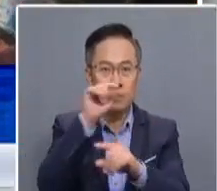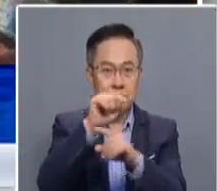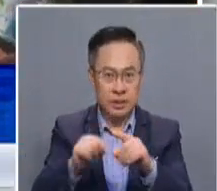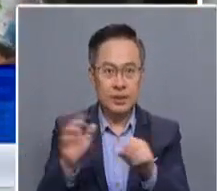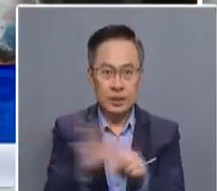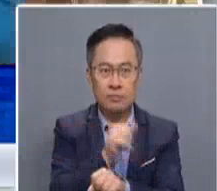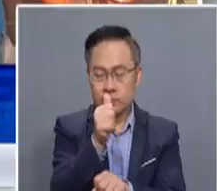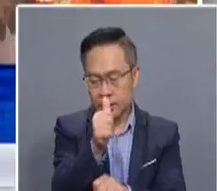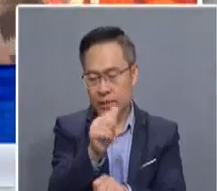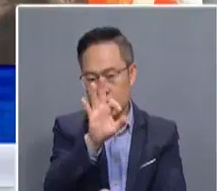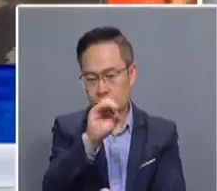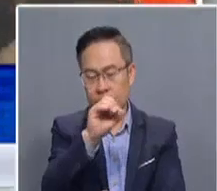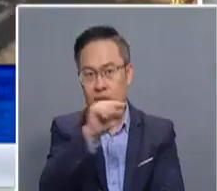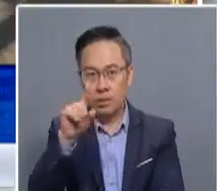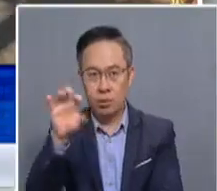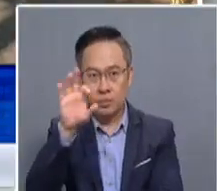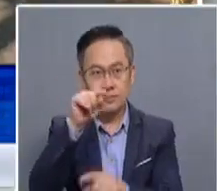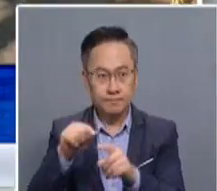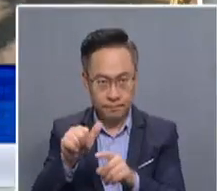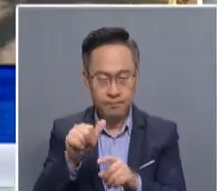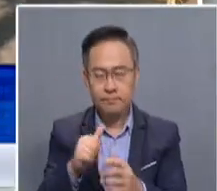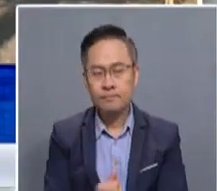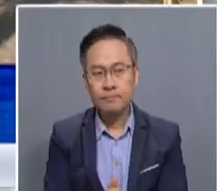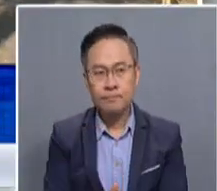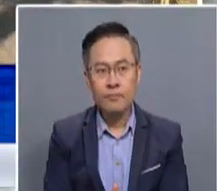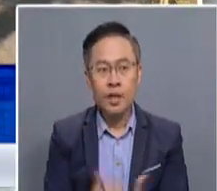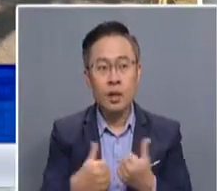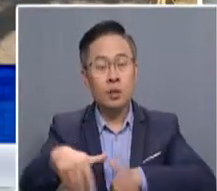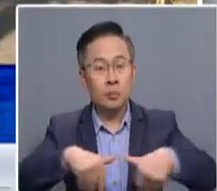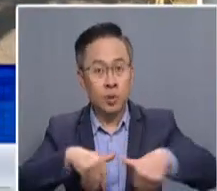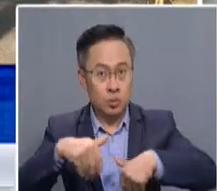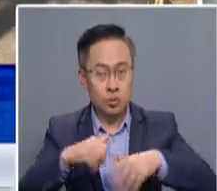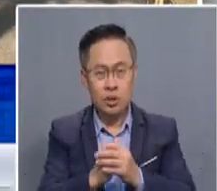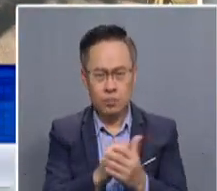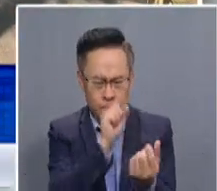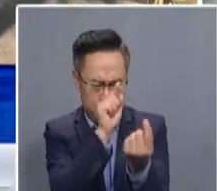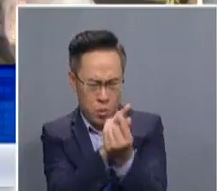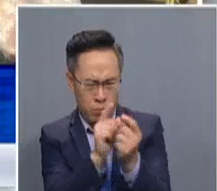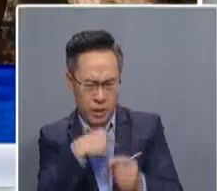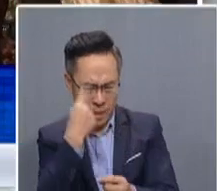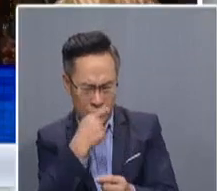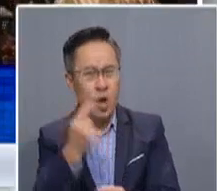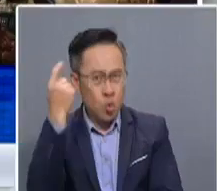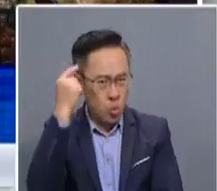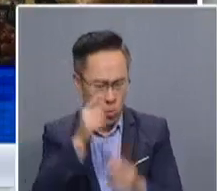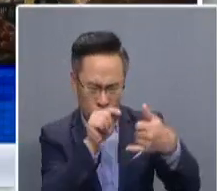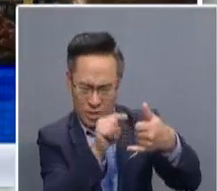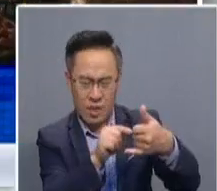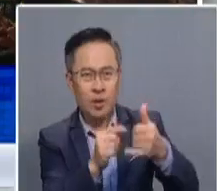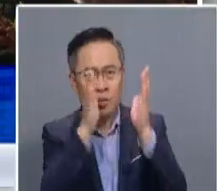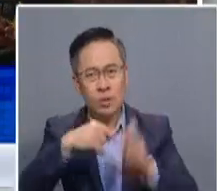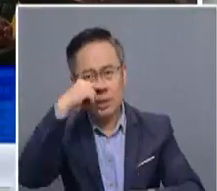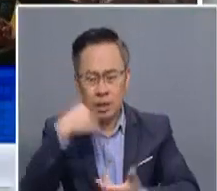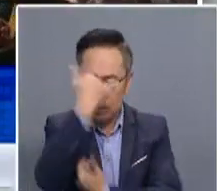ดีนะครับอันที่1อันที่2ถ้าท่านประชาชนทั่วไปพี่น้องประชาชนนะครับถ้าพบท่านใดที่ไม่ว่าจะเป็นคน